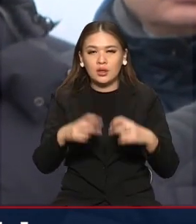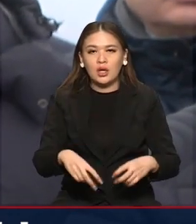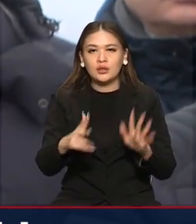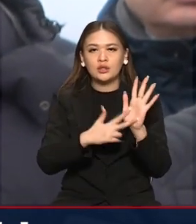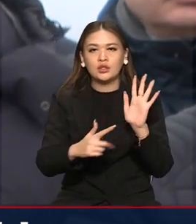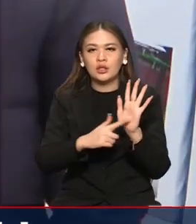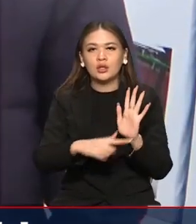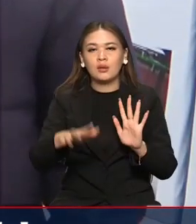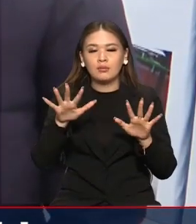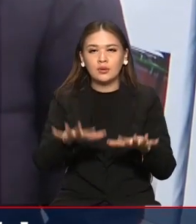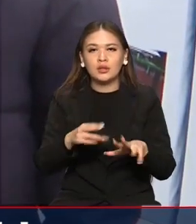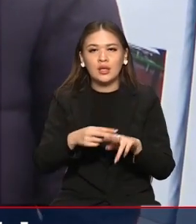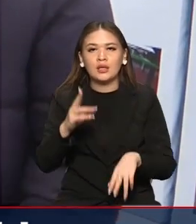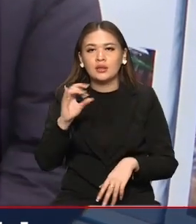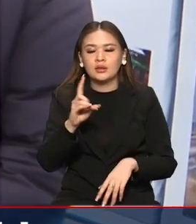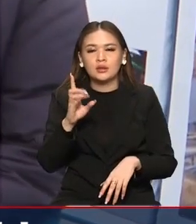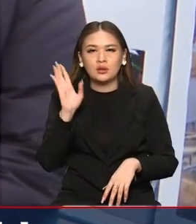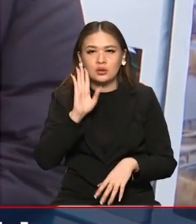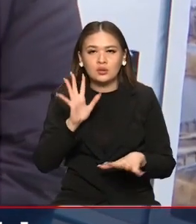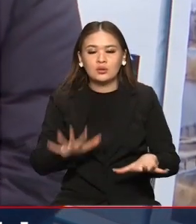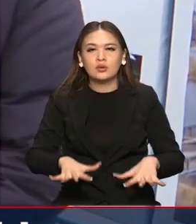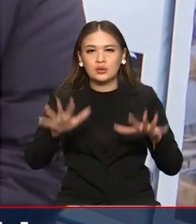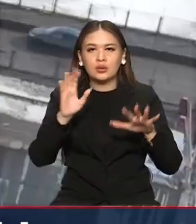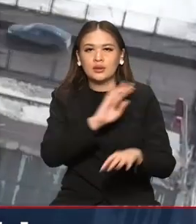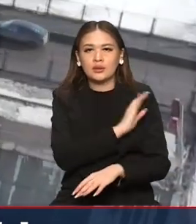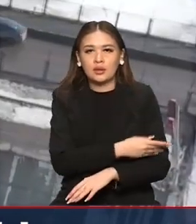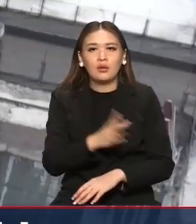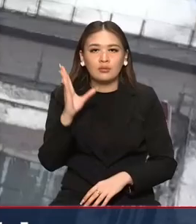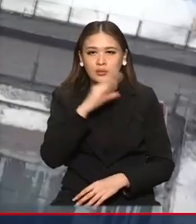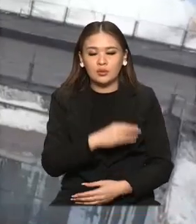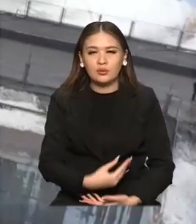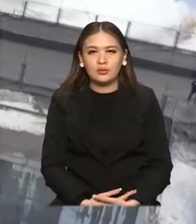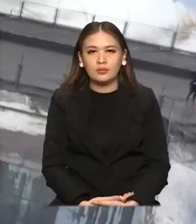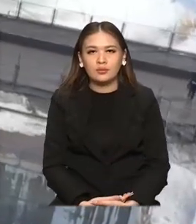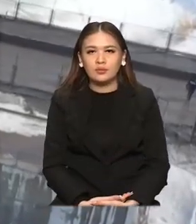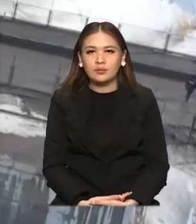87 елді мекенде қызыл су жүру қаупі бар. Асылбек Тойбек, Асхат Әзіретханов, Жібек жолы.